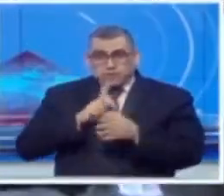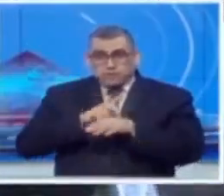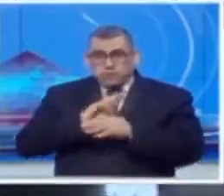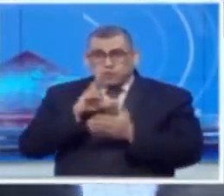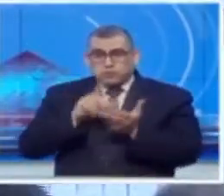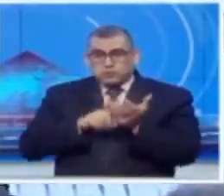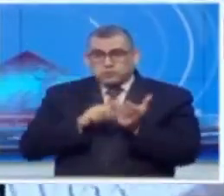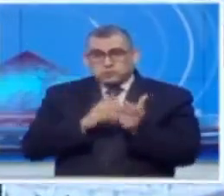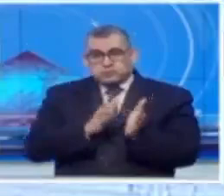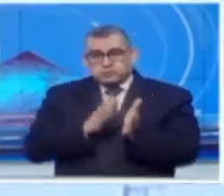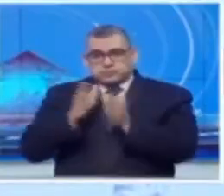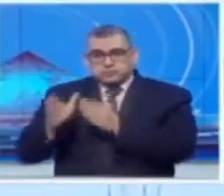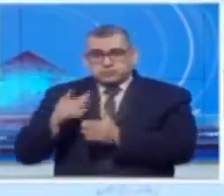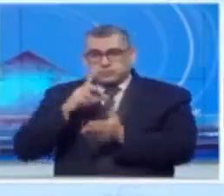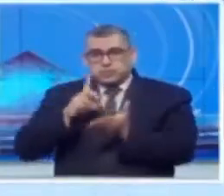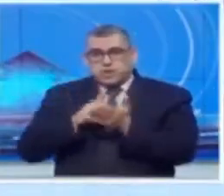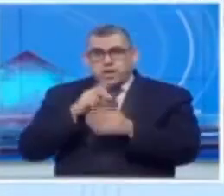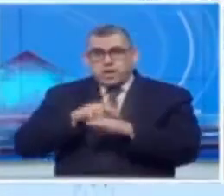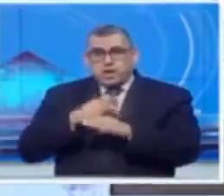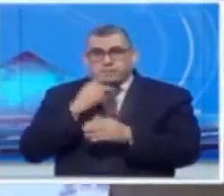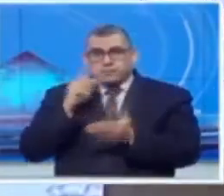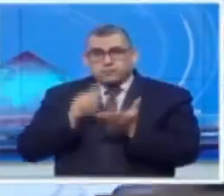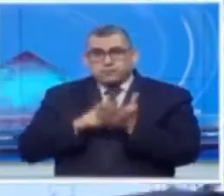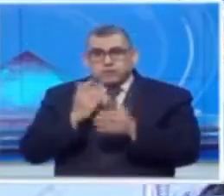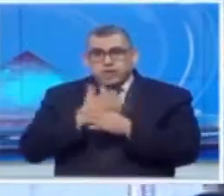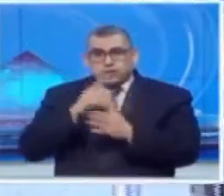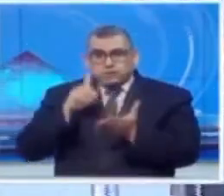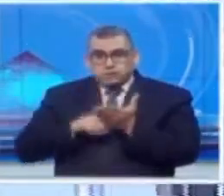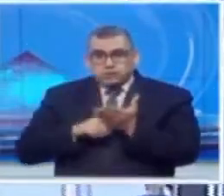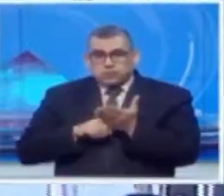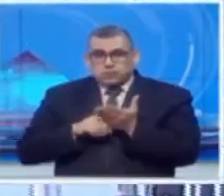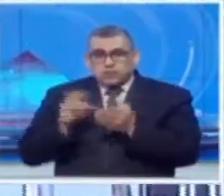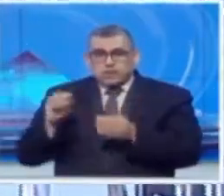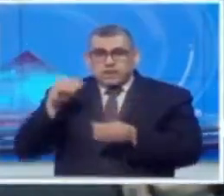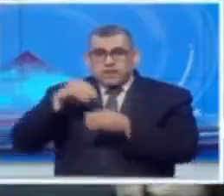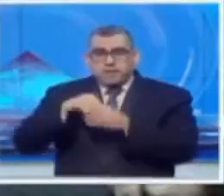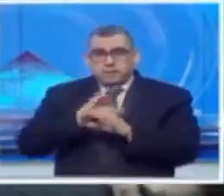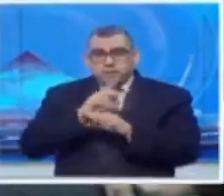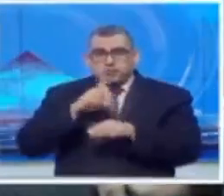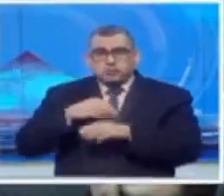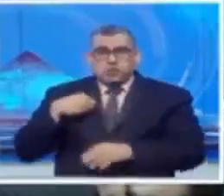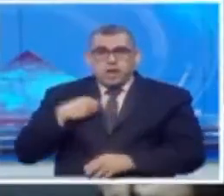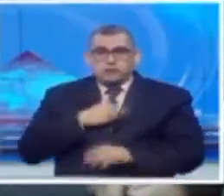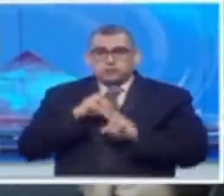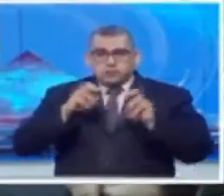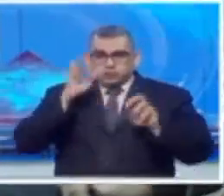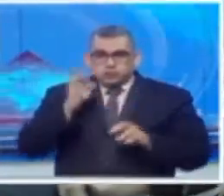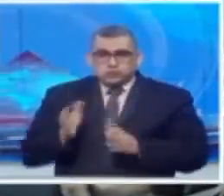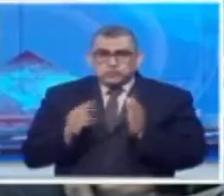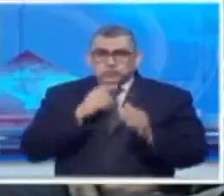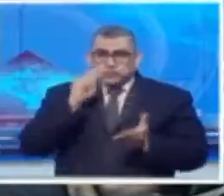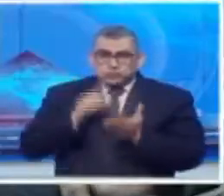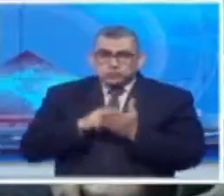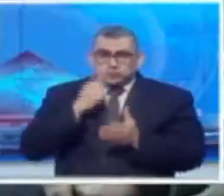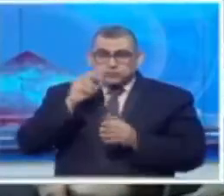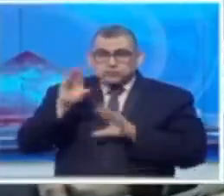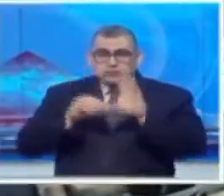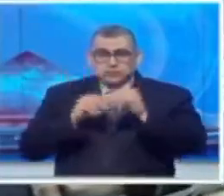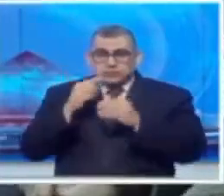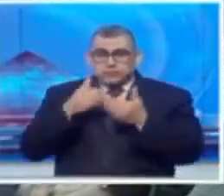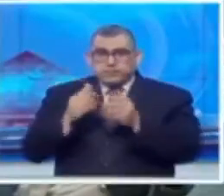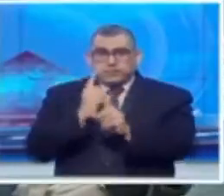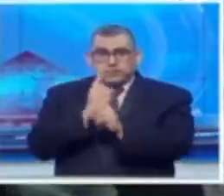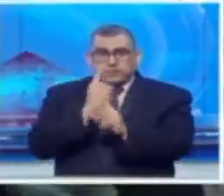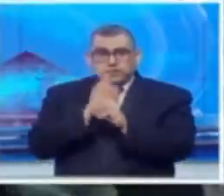زمايلنا في المديريات مع الجامعات الأهلية يتأكدوا بخلاف الكشف الطبي. جدير الذكر أنه سيتم تنظيم